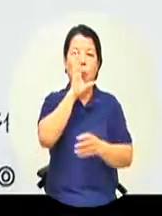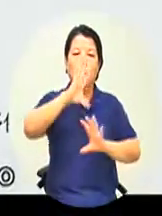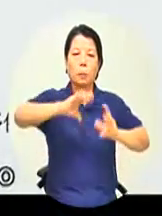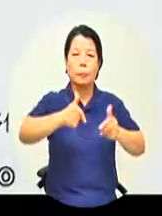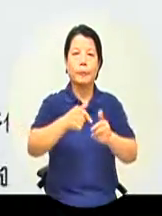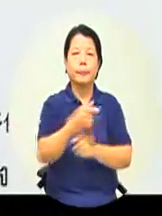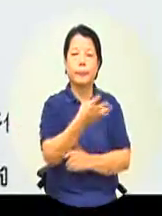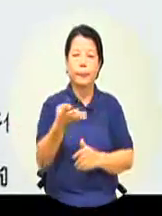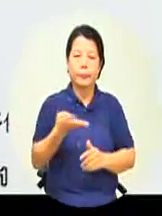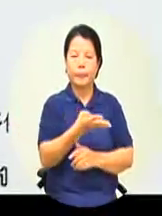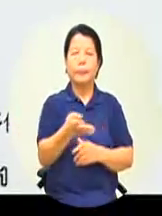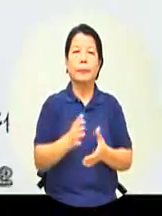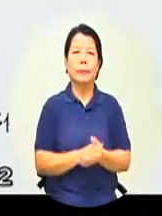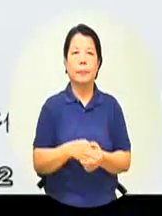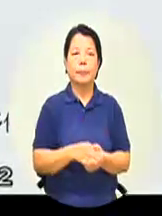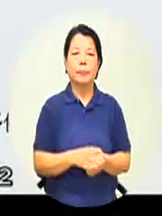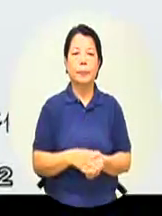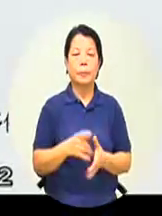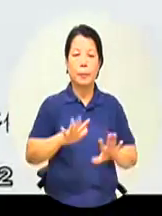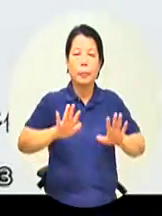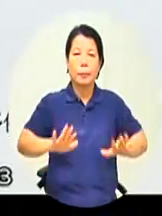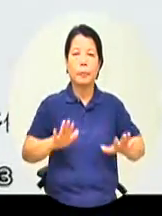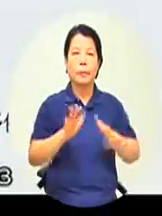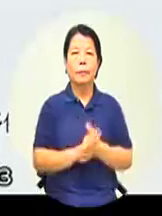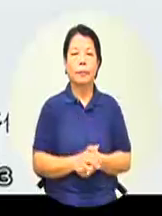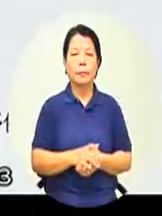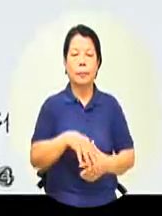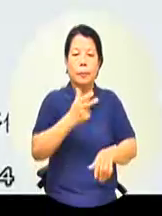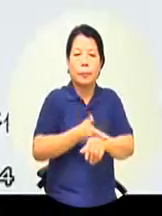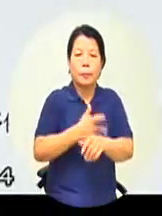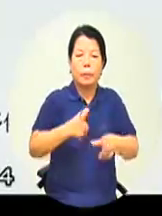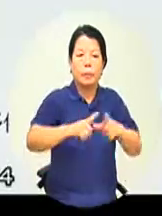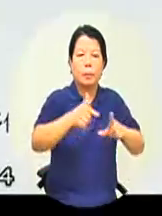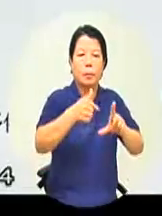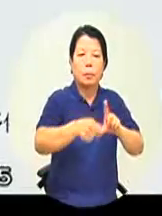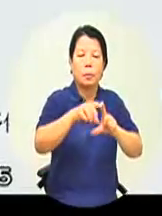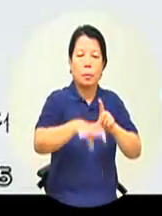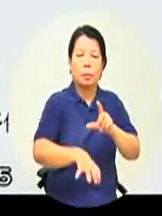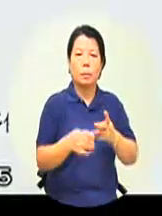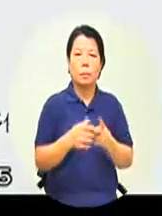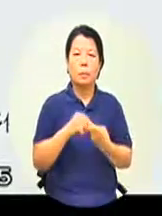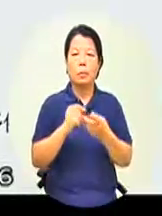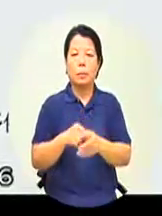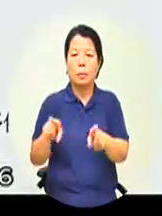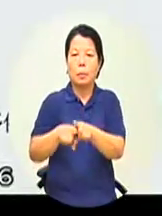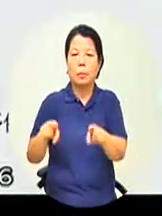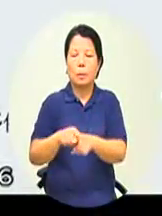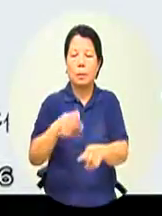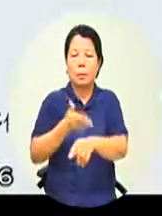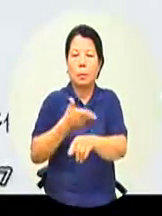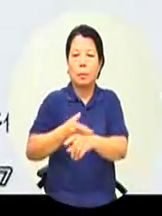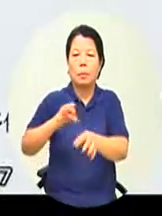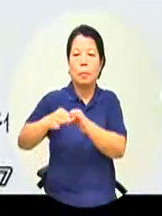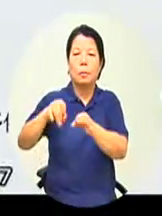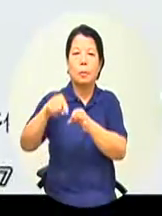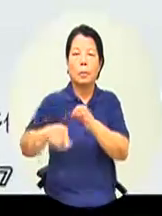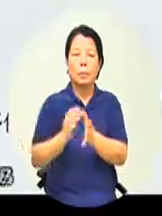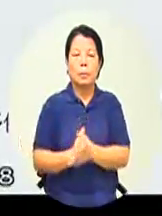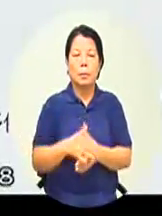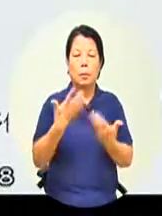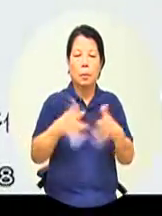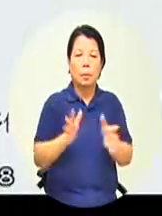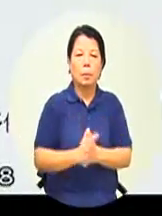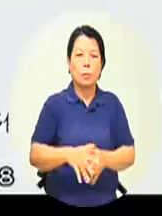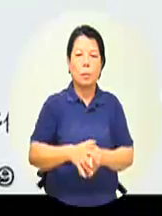方。所以我们现在在科技园区里头，或者是在一般的科技厂商，你会看到很多的外